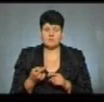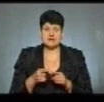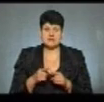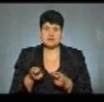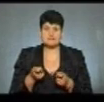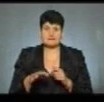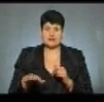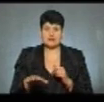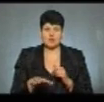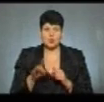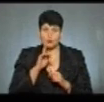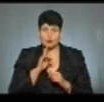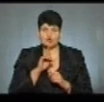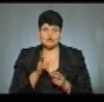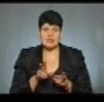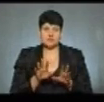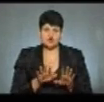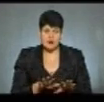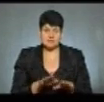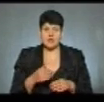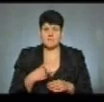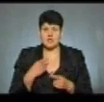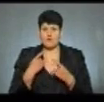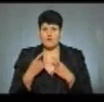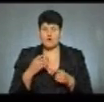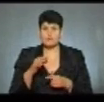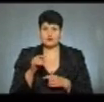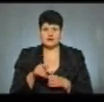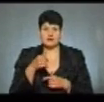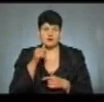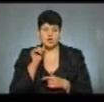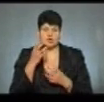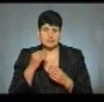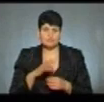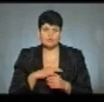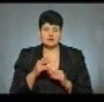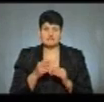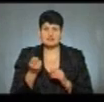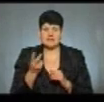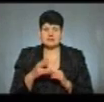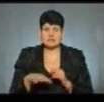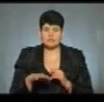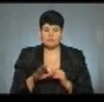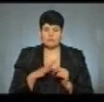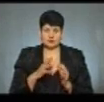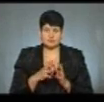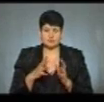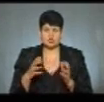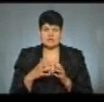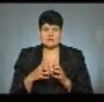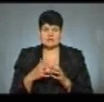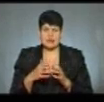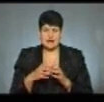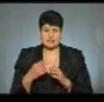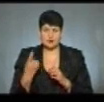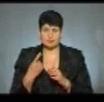адміністративна територія поки що так залишається. А ми говоримо про те, на вчорашній день було 12 територій, де було перевищено середній